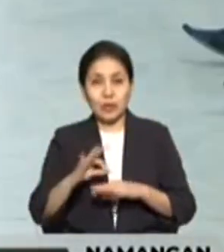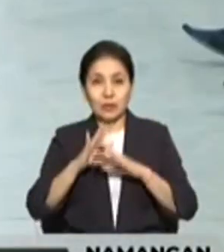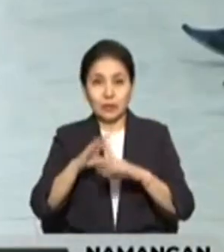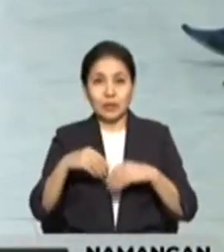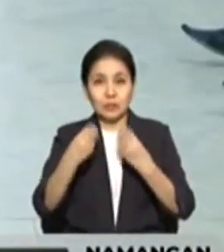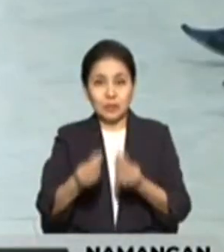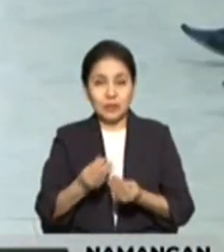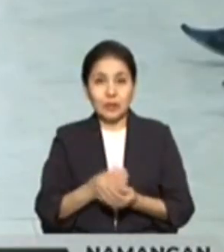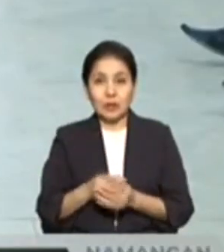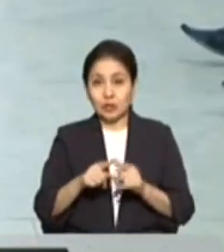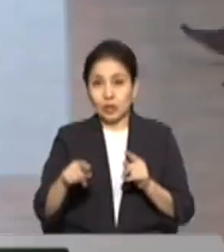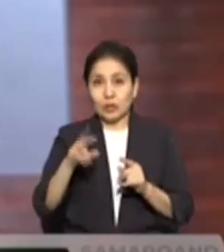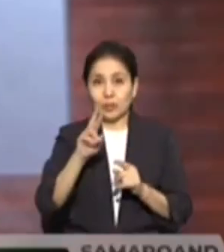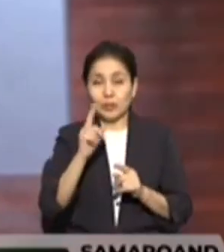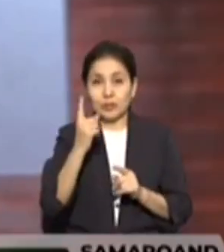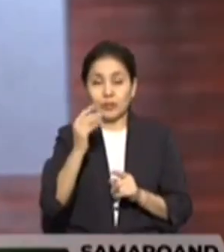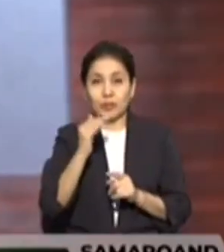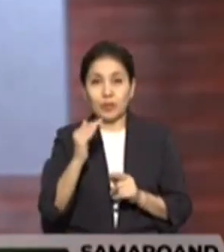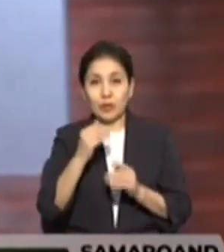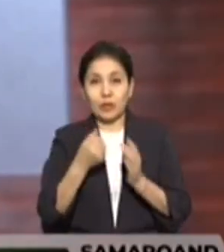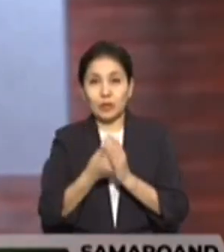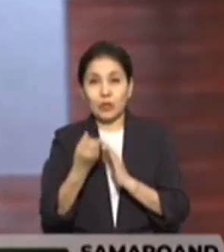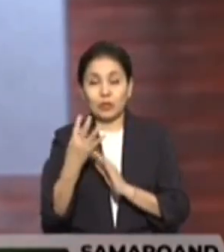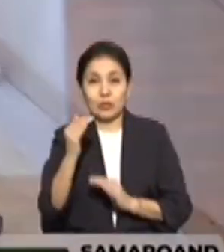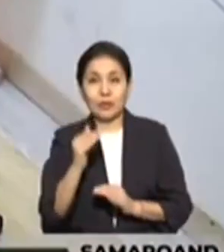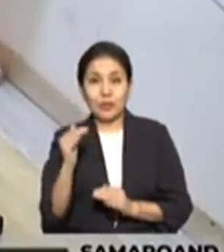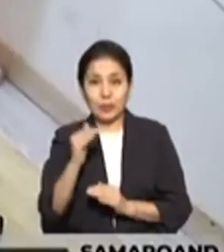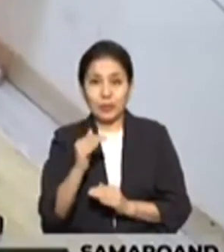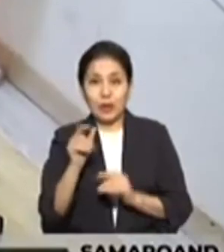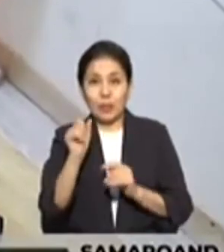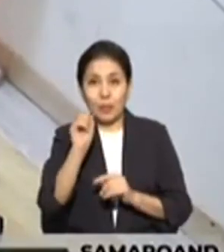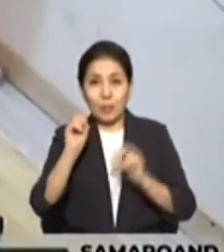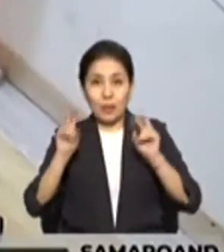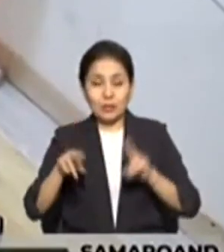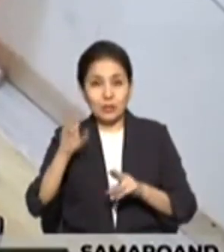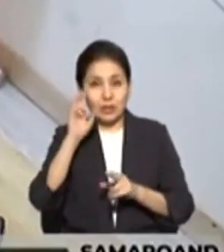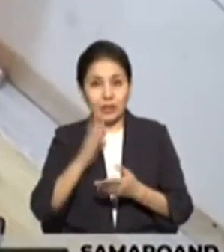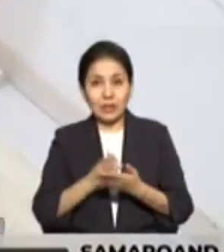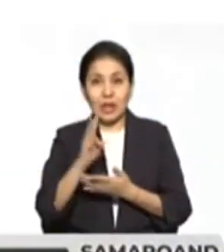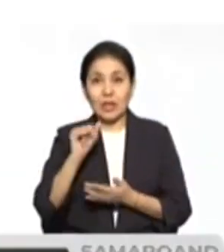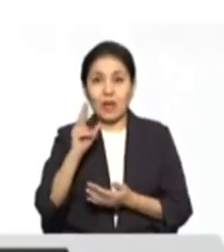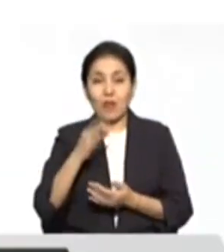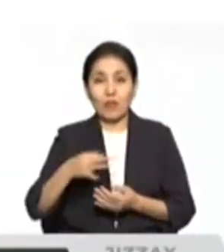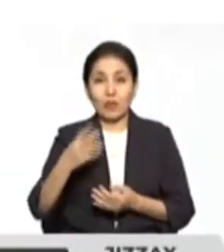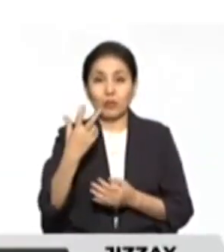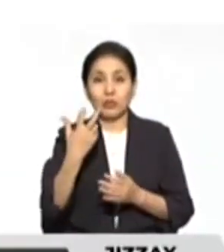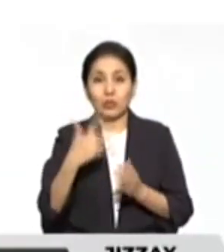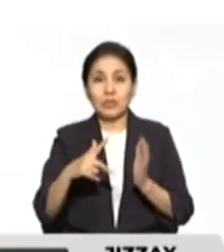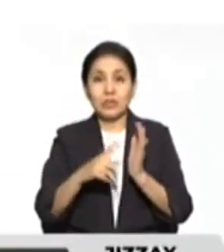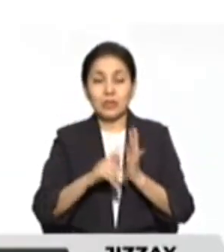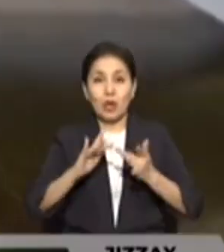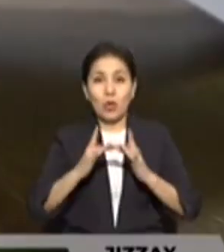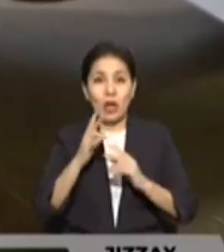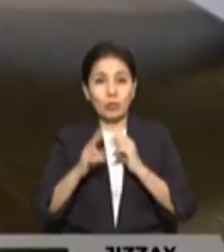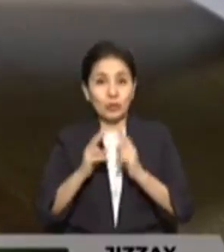yo'lga qo'yilgan. Joriy yilning 1-fevraldan 14-mart kuniga qadar mazkur davlat xizmatiga Navoiy viloyatida 337 ta onlayn